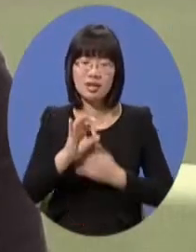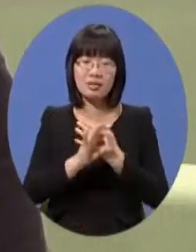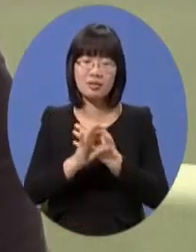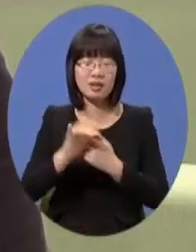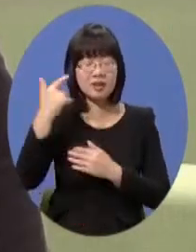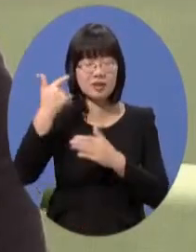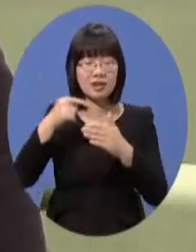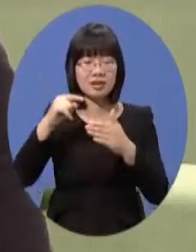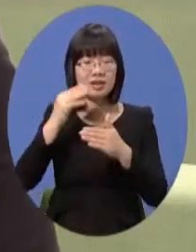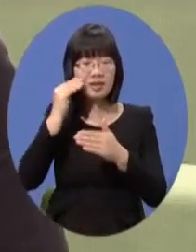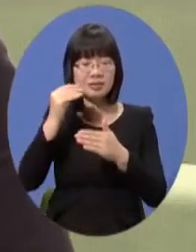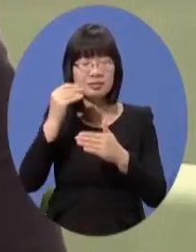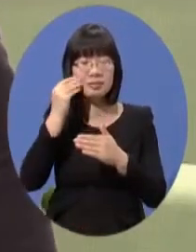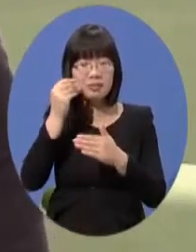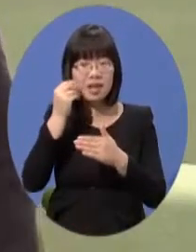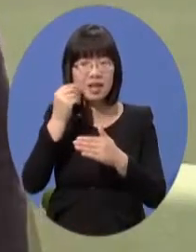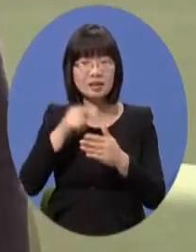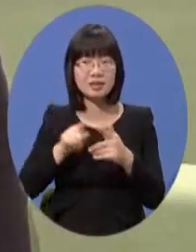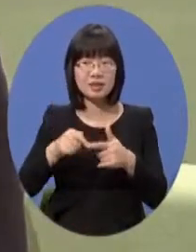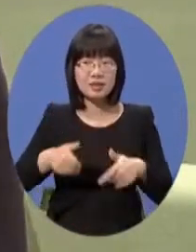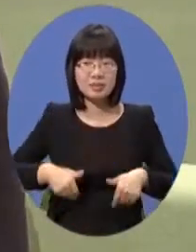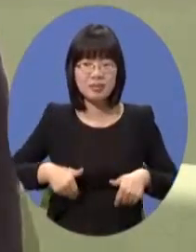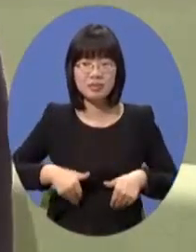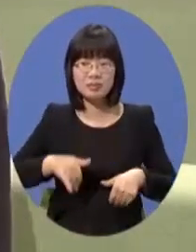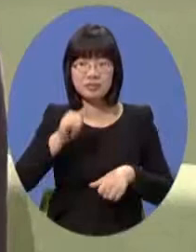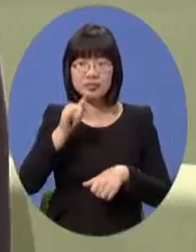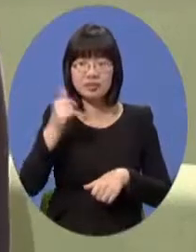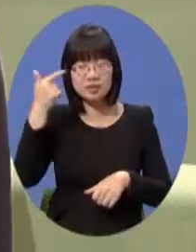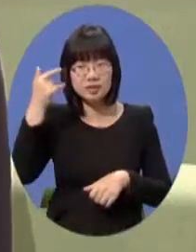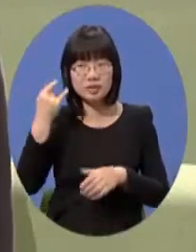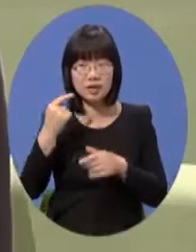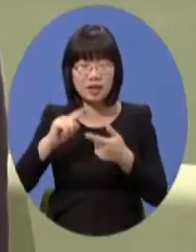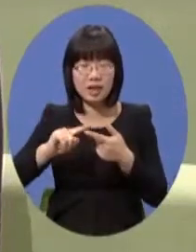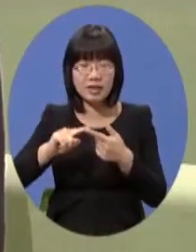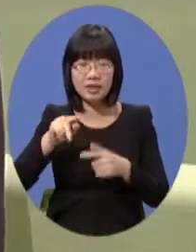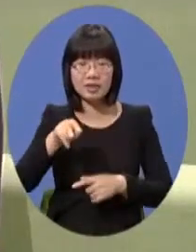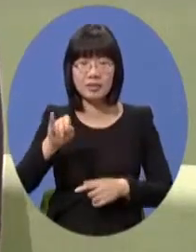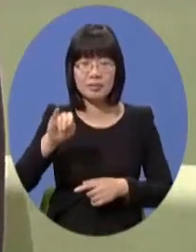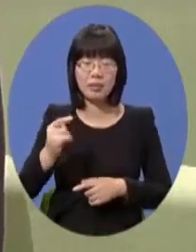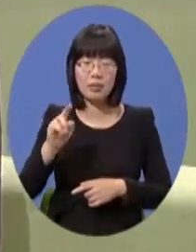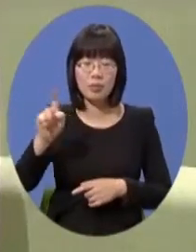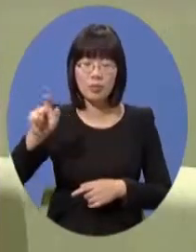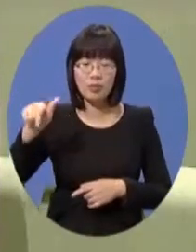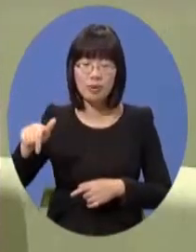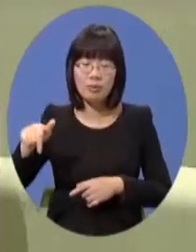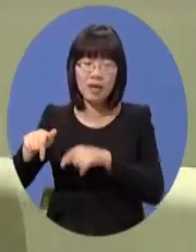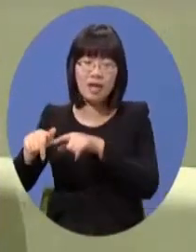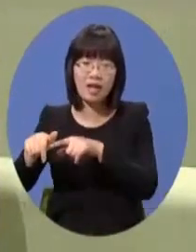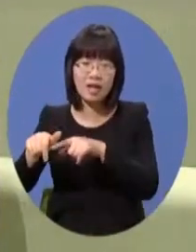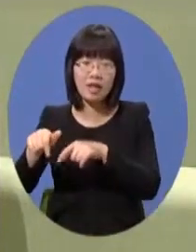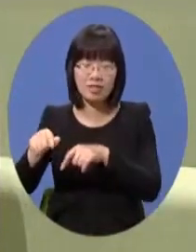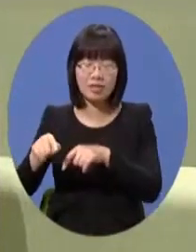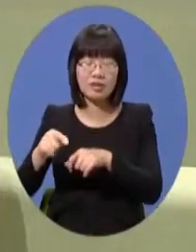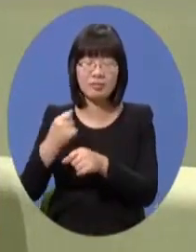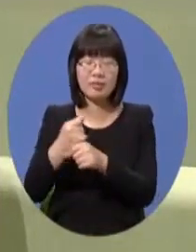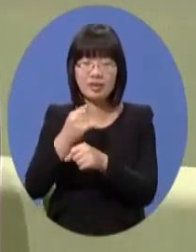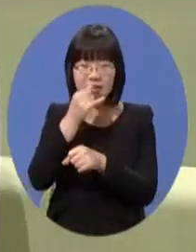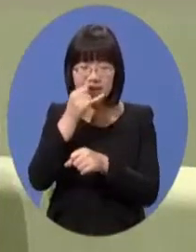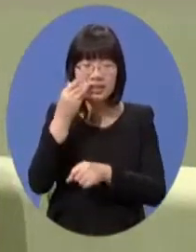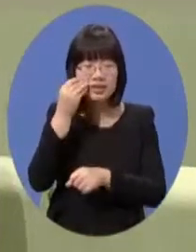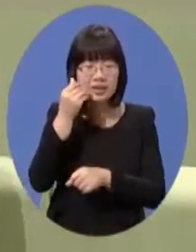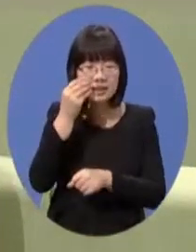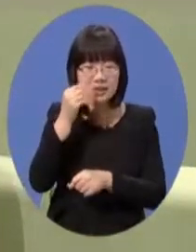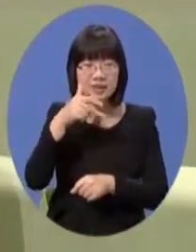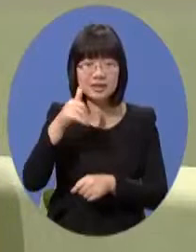우리 지방을 좀 이해를 하셔야 되는데 뇌 그 세포막과 수초를 형성하는 게 바로 지방이거든요. 네. 근데